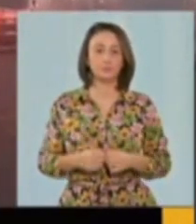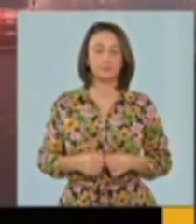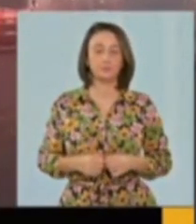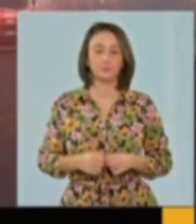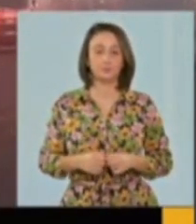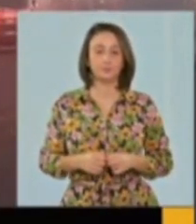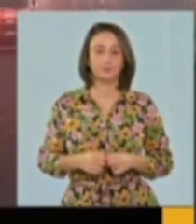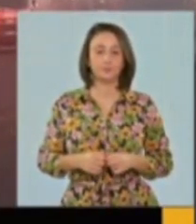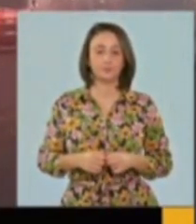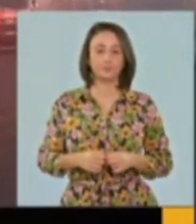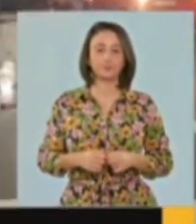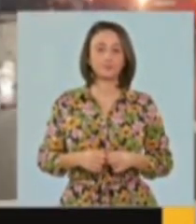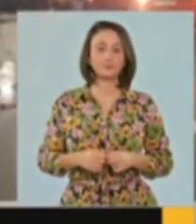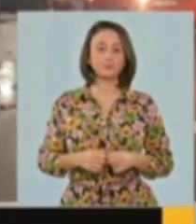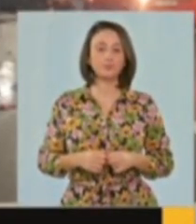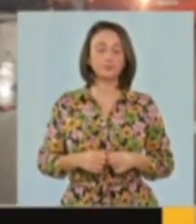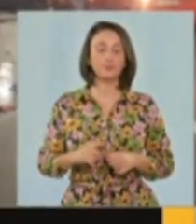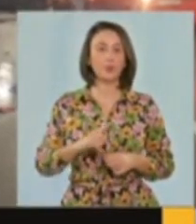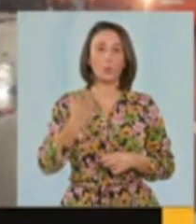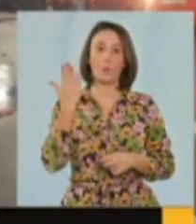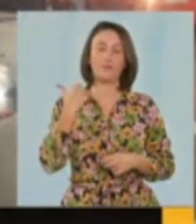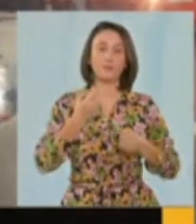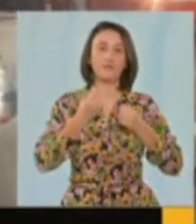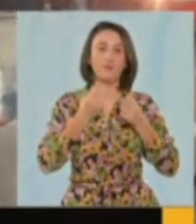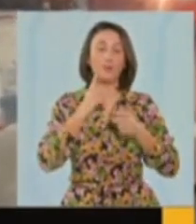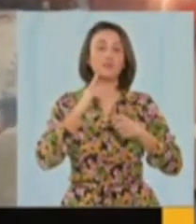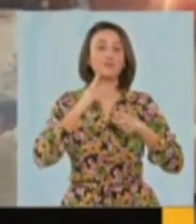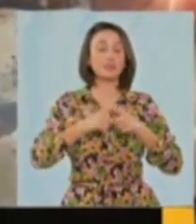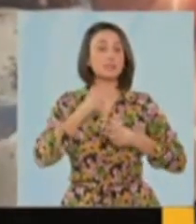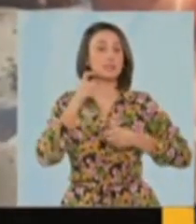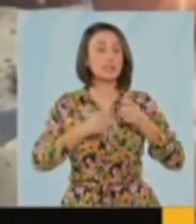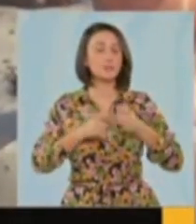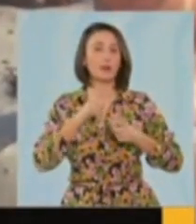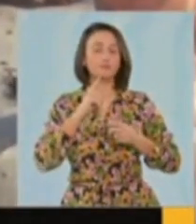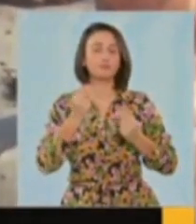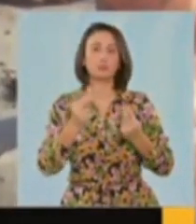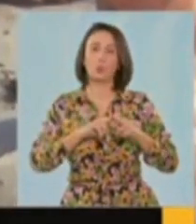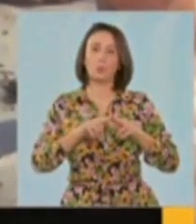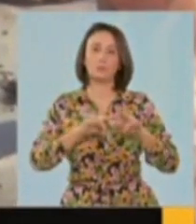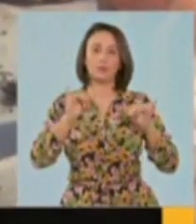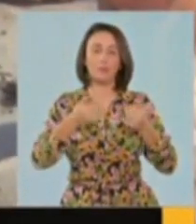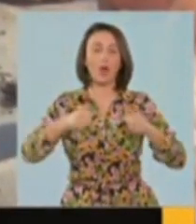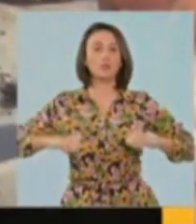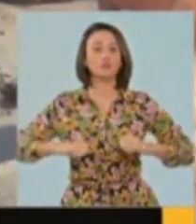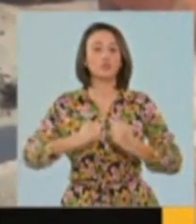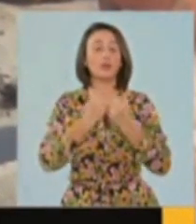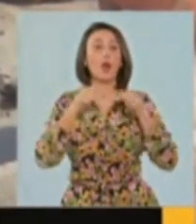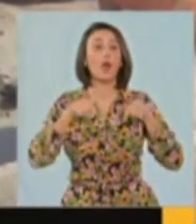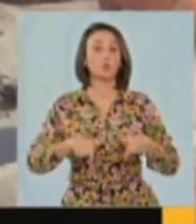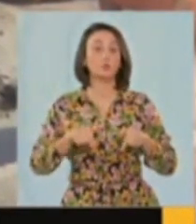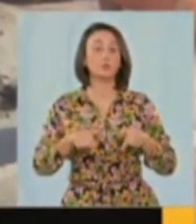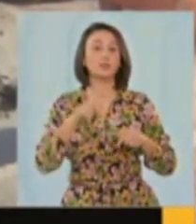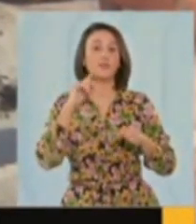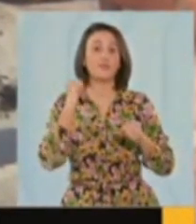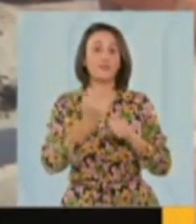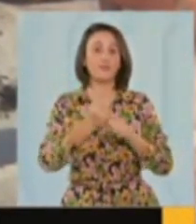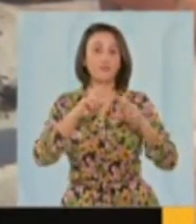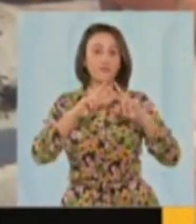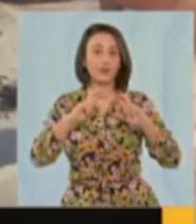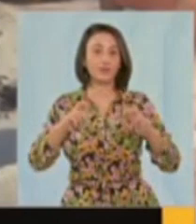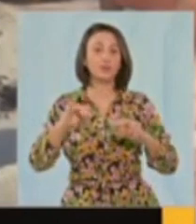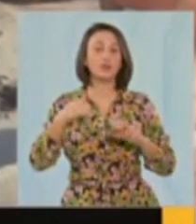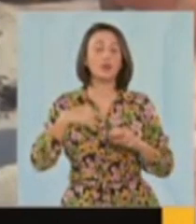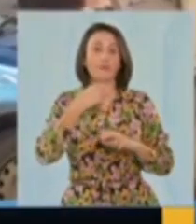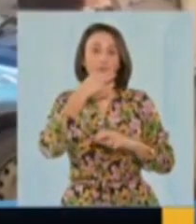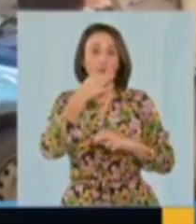Costea? Nu avem date concrete despre dinamica procedurii accidentului. La acest moment se fac verificări.